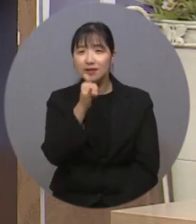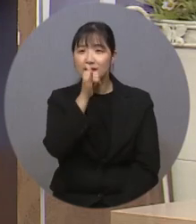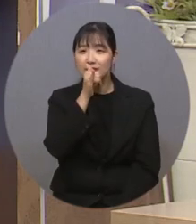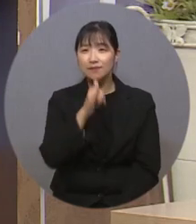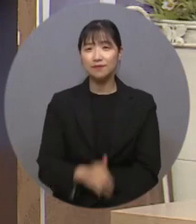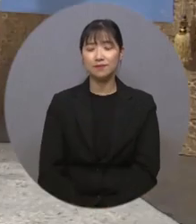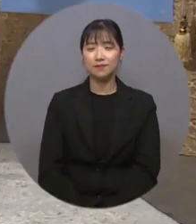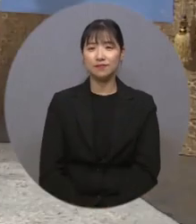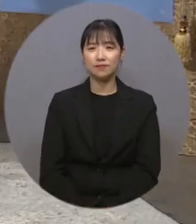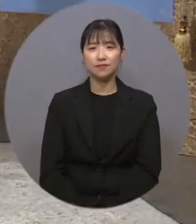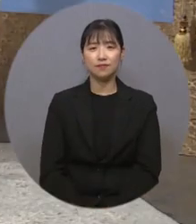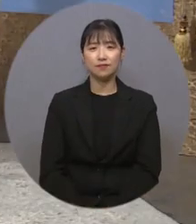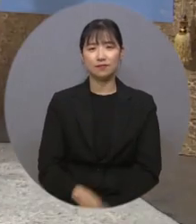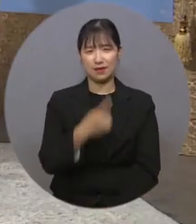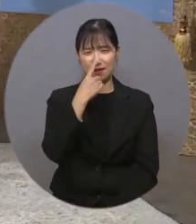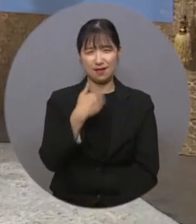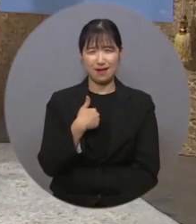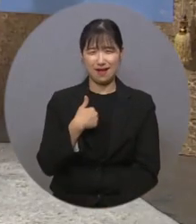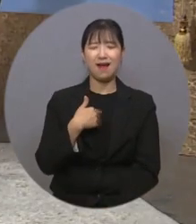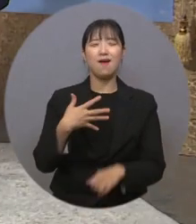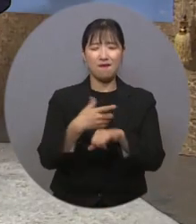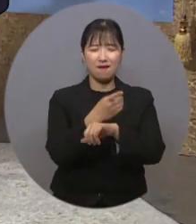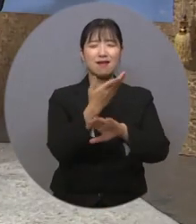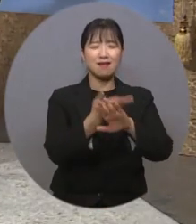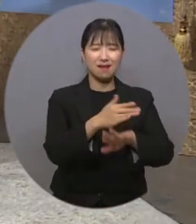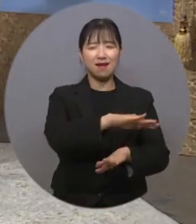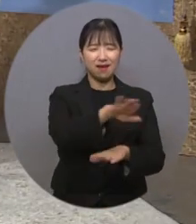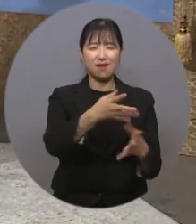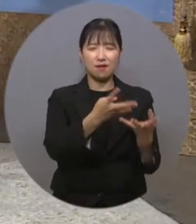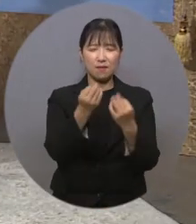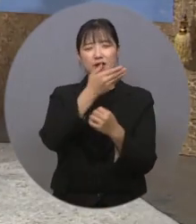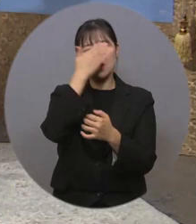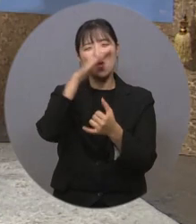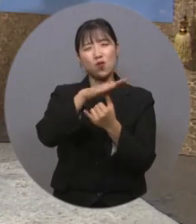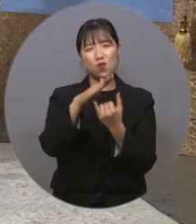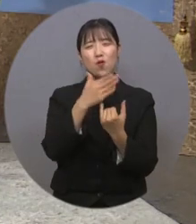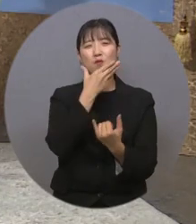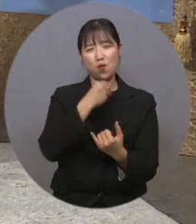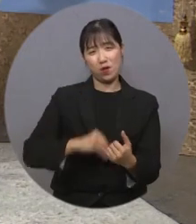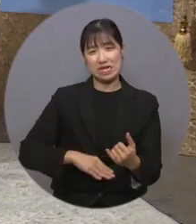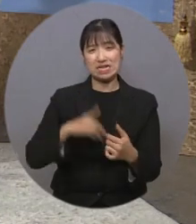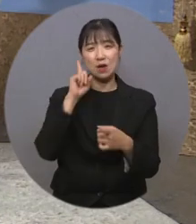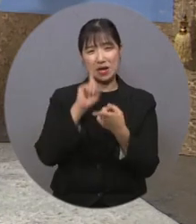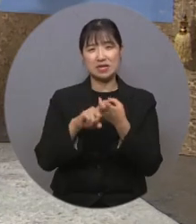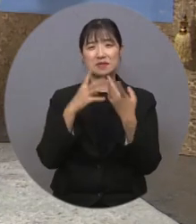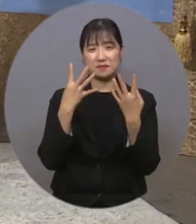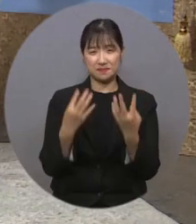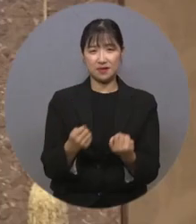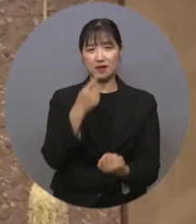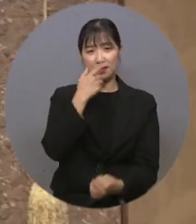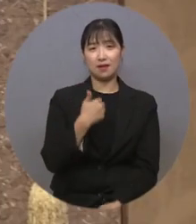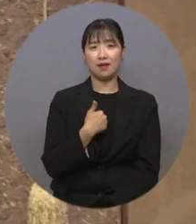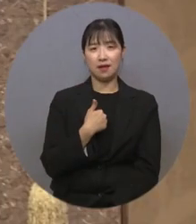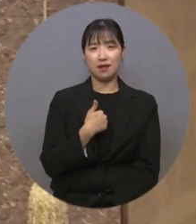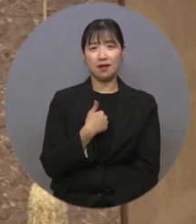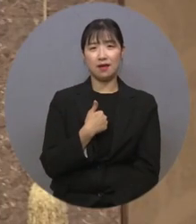있으실까요? 뭐 저 말고도 많은 분들이 네. 청소년 복지에 관심이 있는데요. 제가